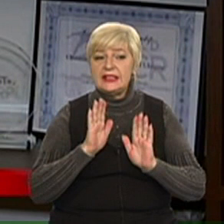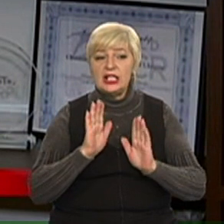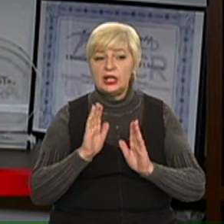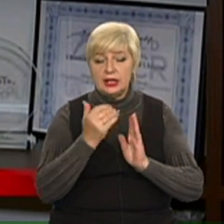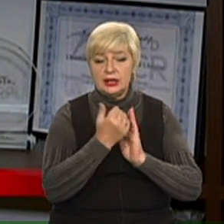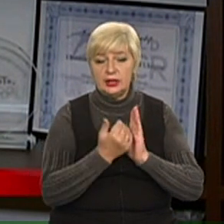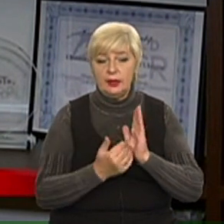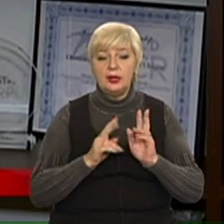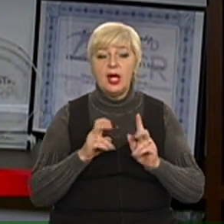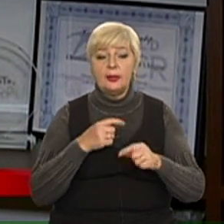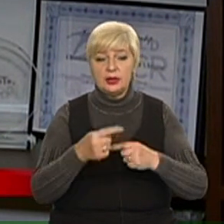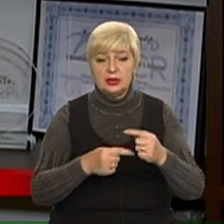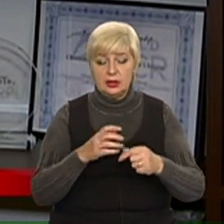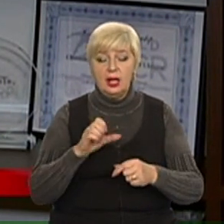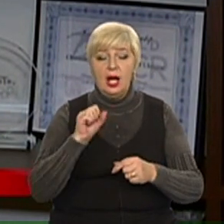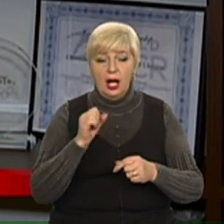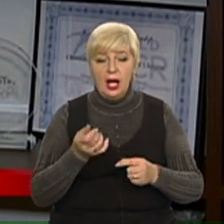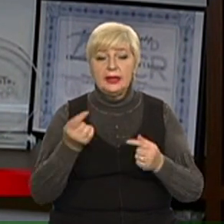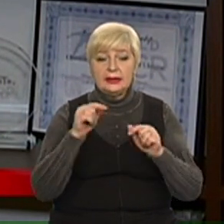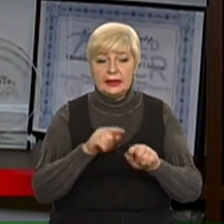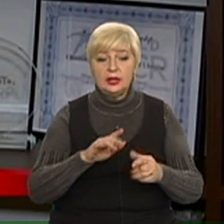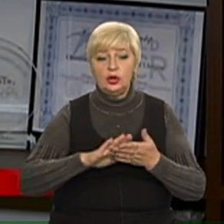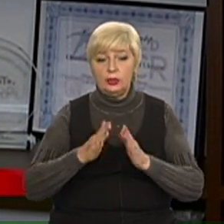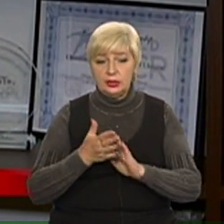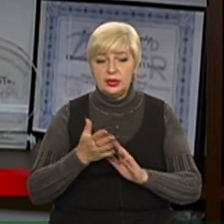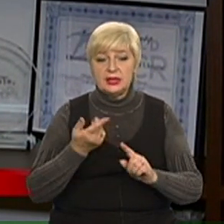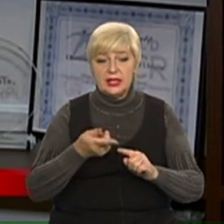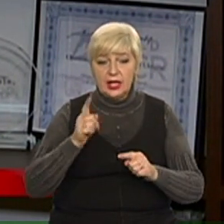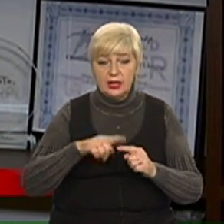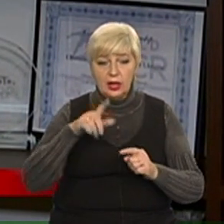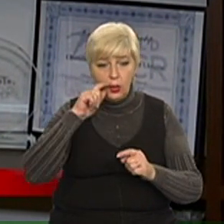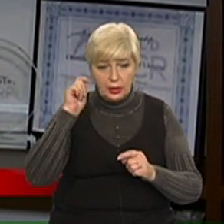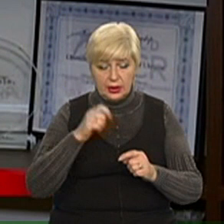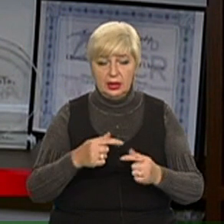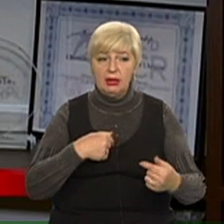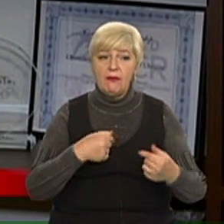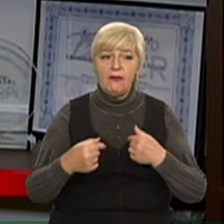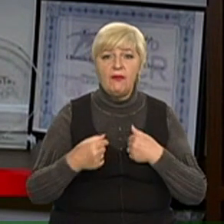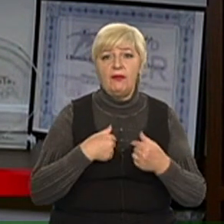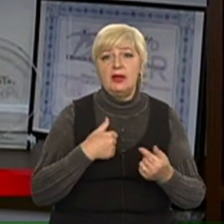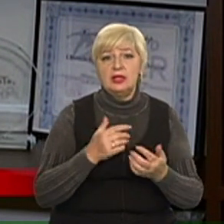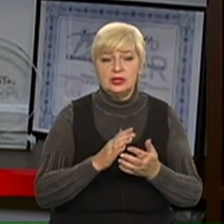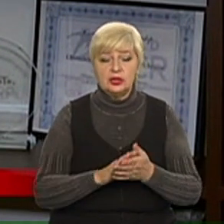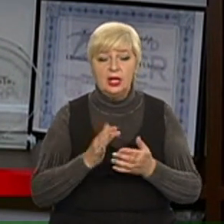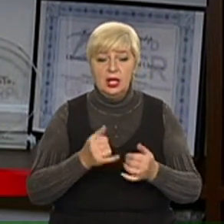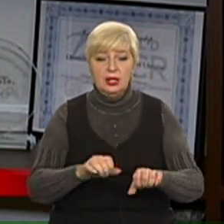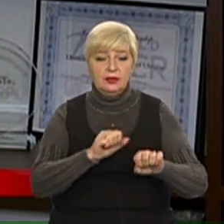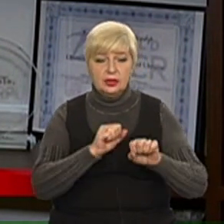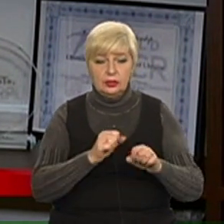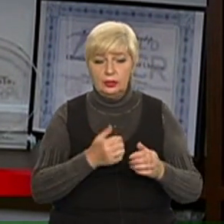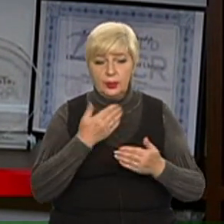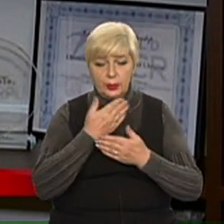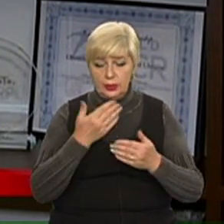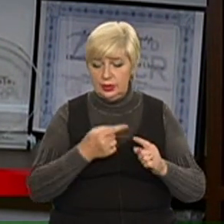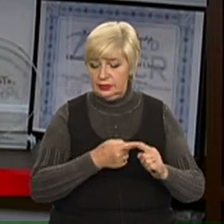як процедури, а й тих домовленостей, які Україна вистраждала і зараз відстоює протягом останніх